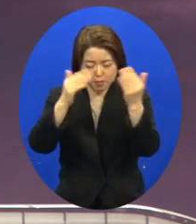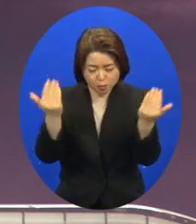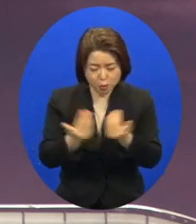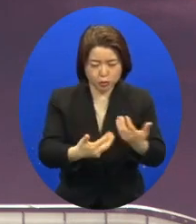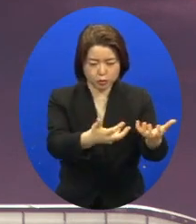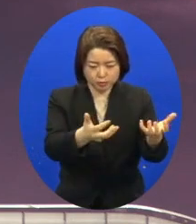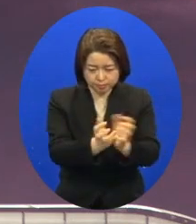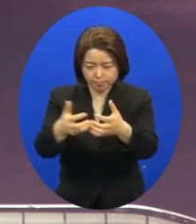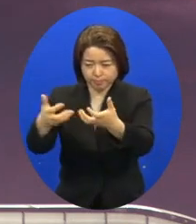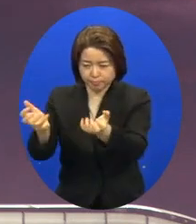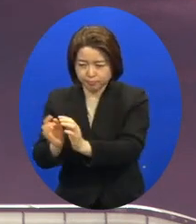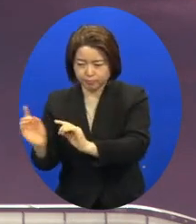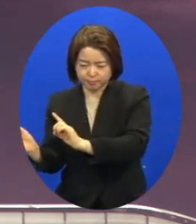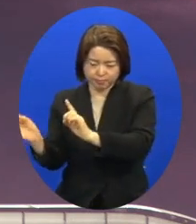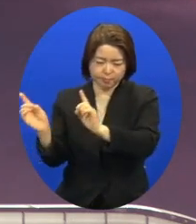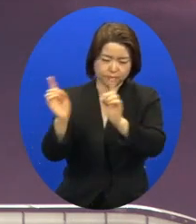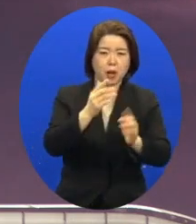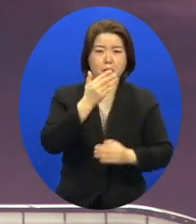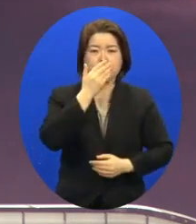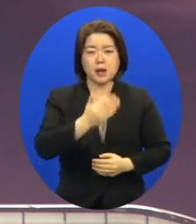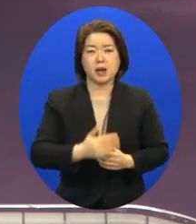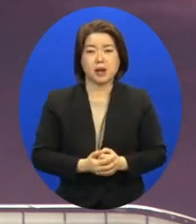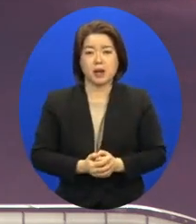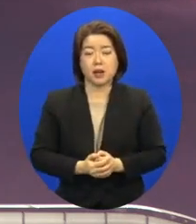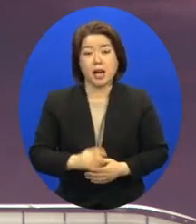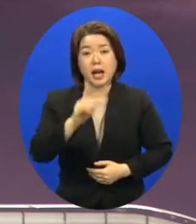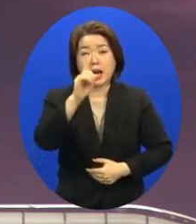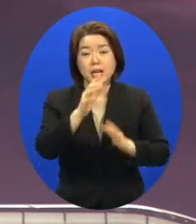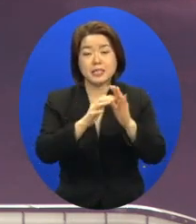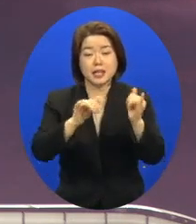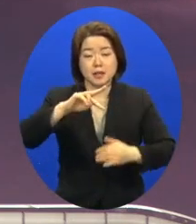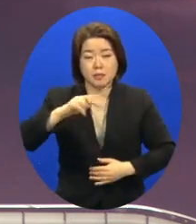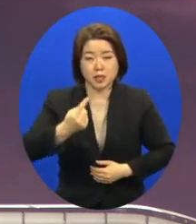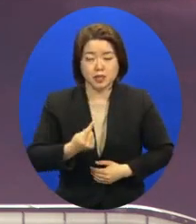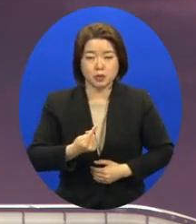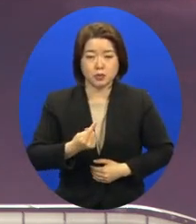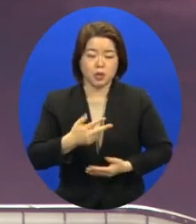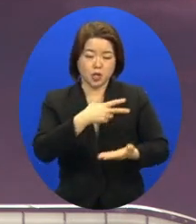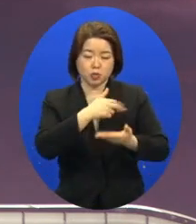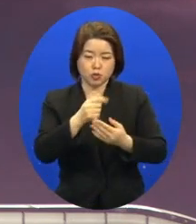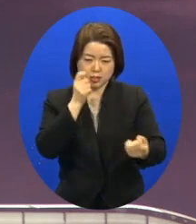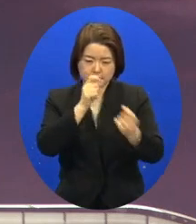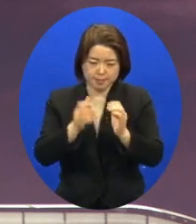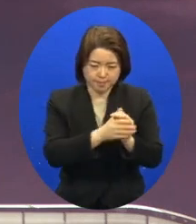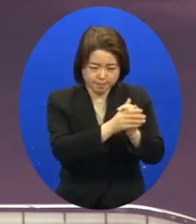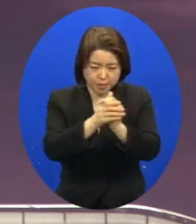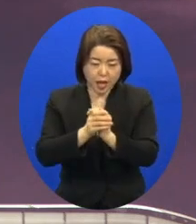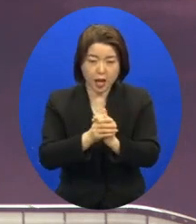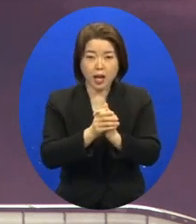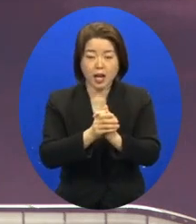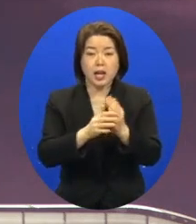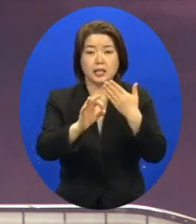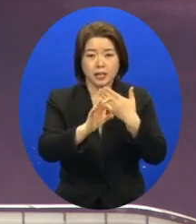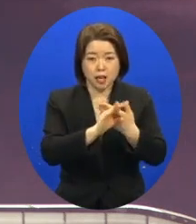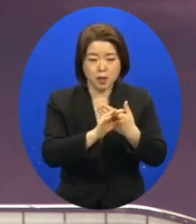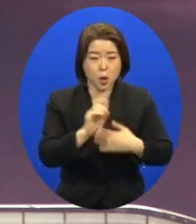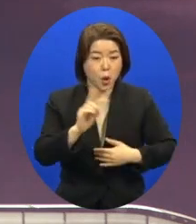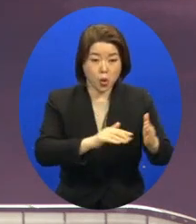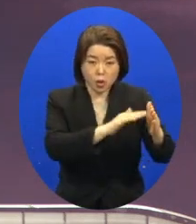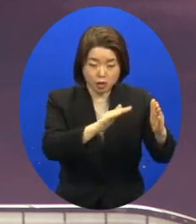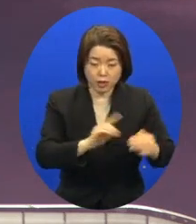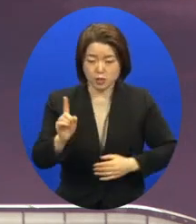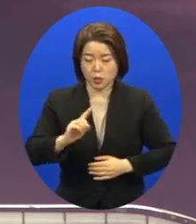다 살아납니다. 한 사람만이라도 주님과 친밀히 동행하는 사람이 있으면 어떤 가정도, 어떤